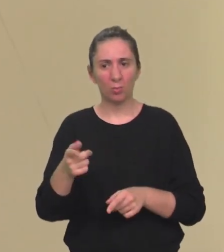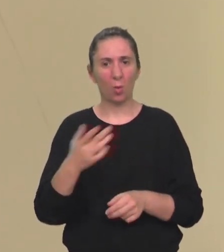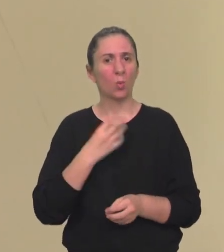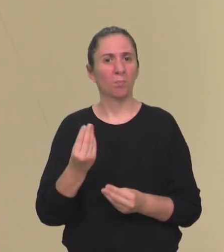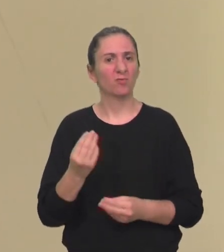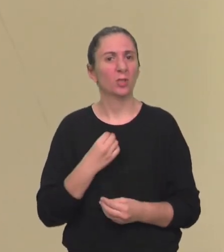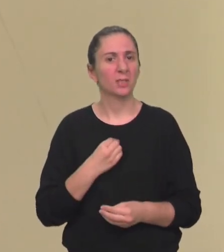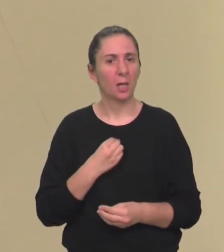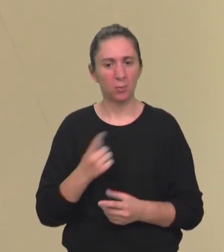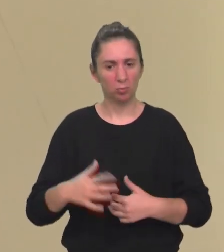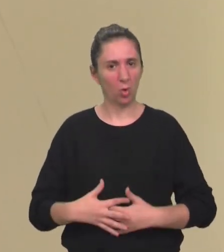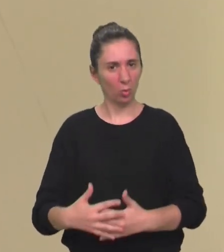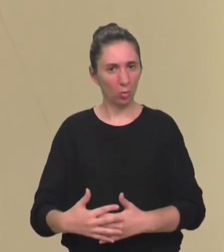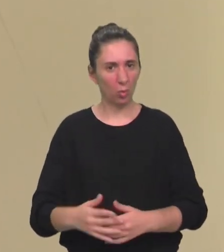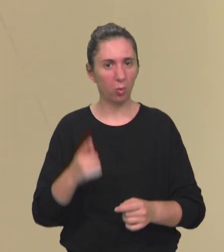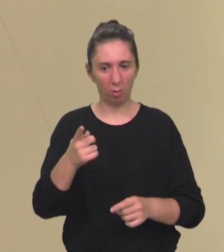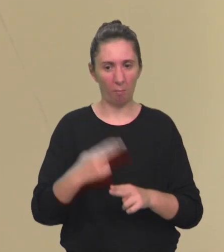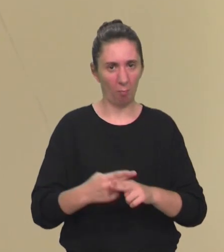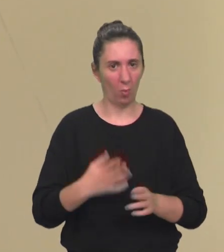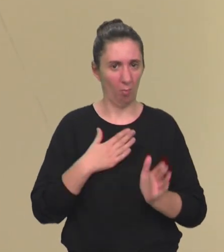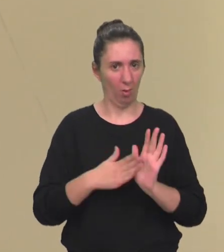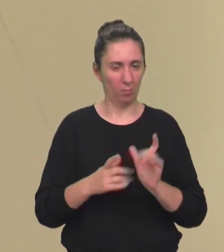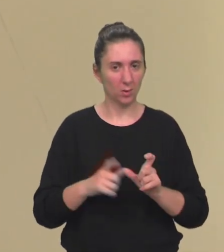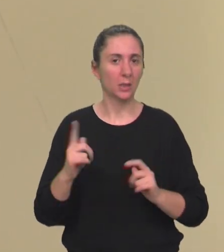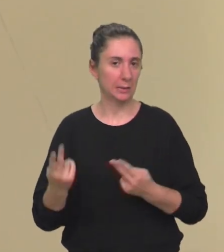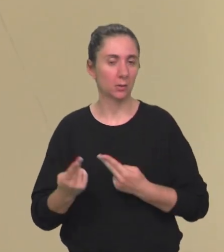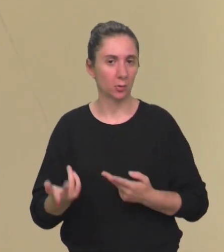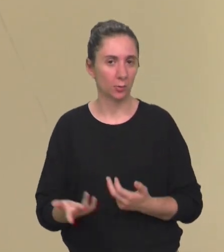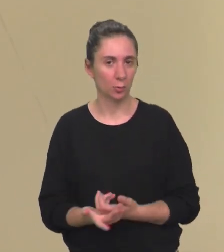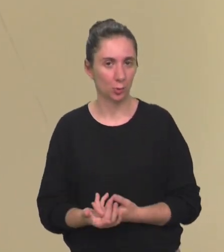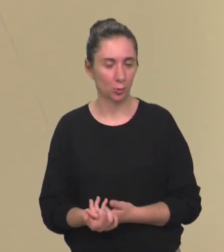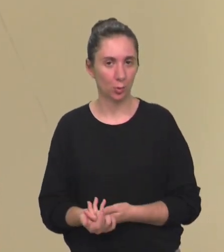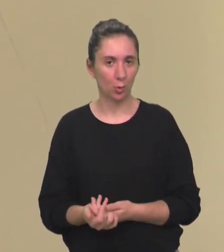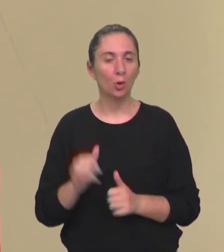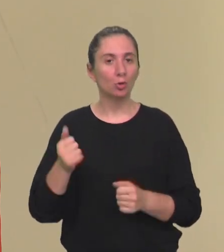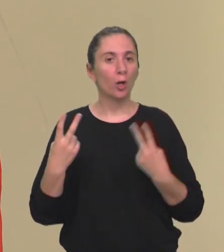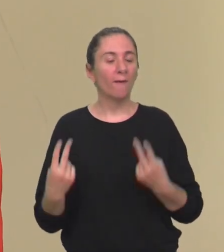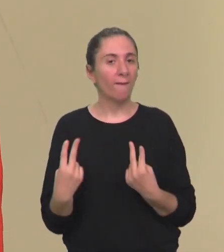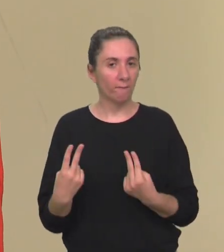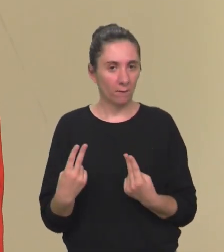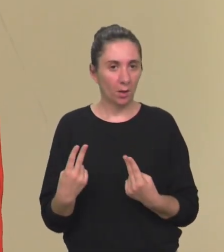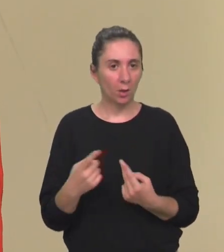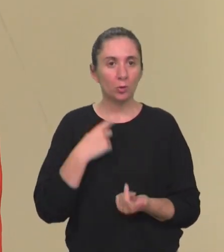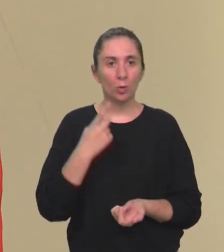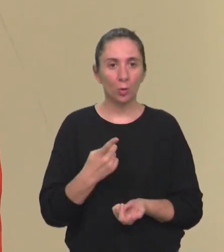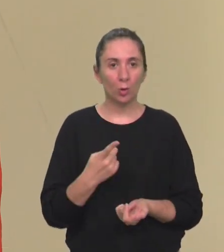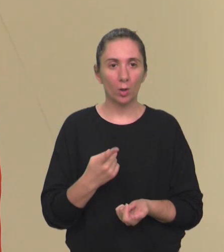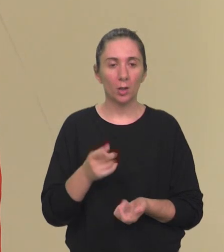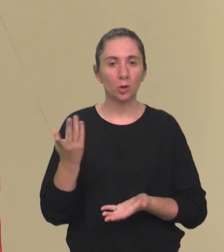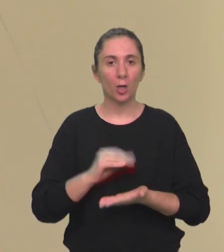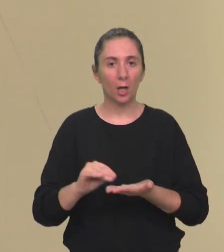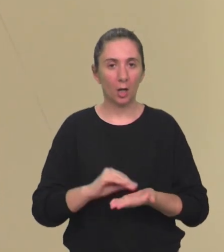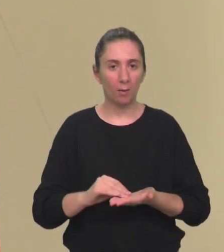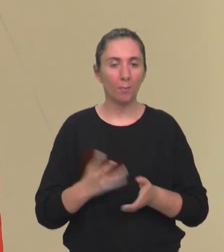tako sebični i zatrudnjeti i slično. Ono što je tu još važno istaknuti je baš uz